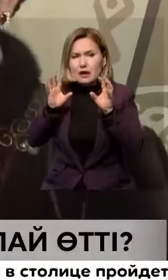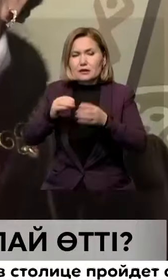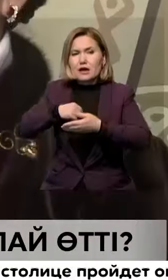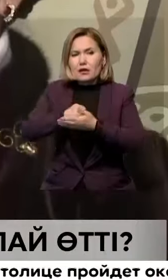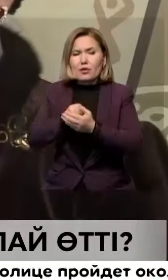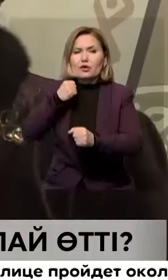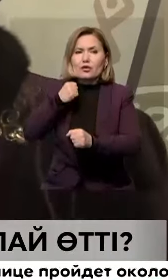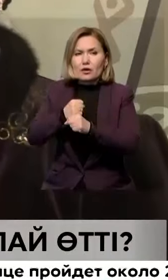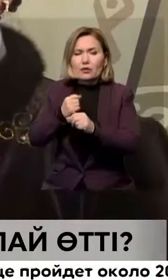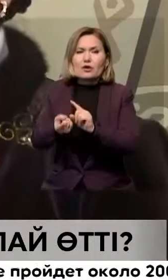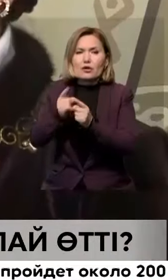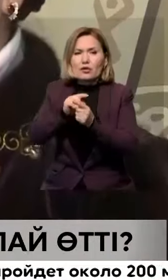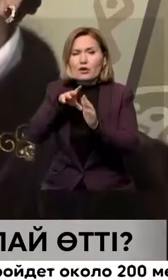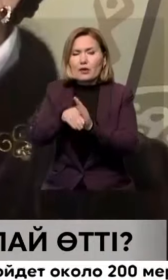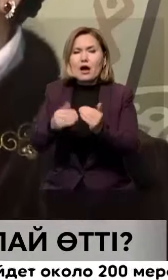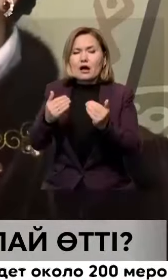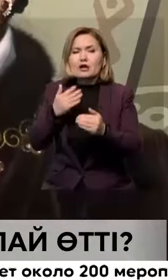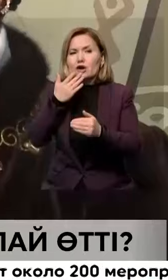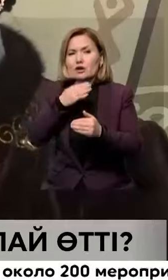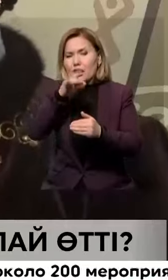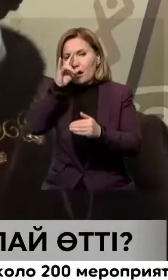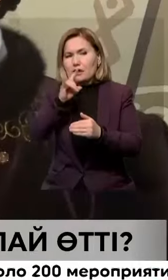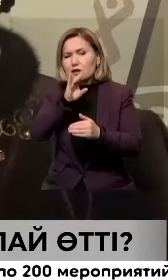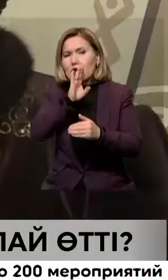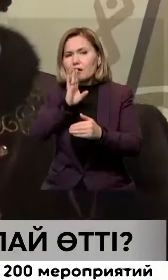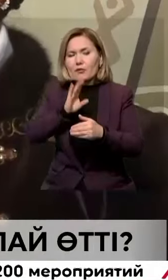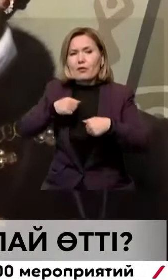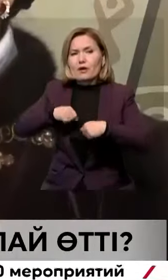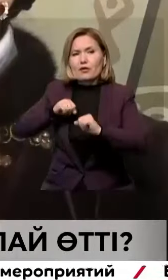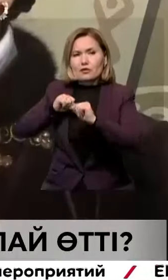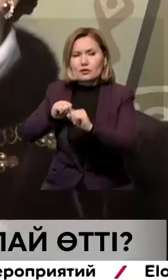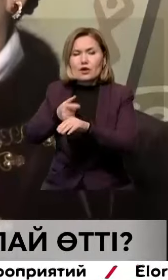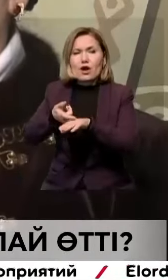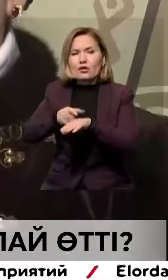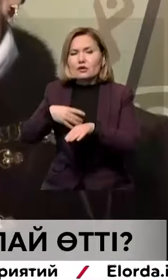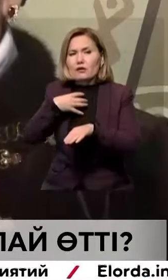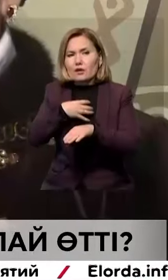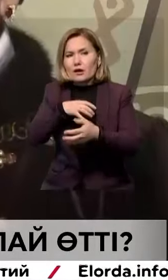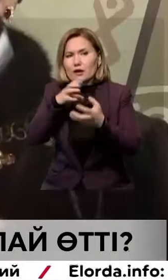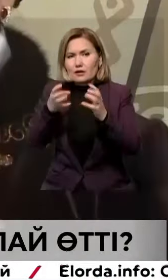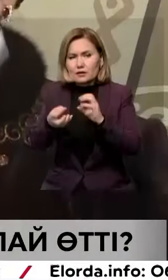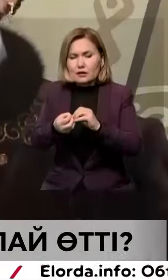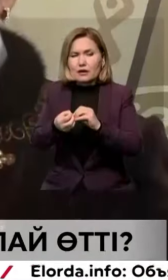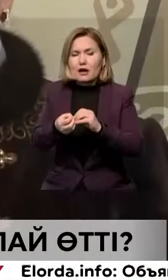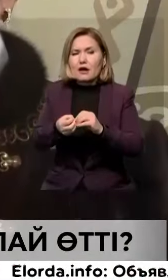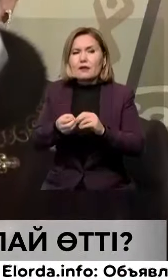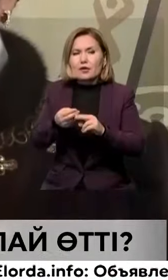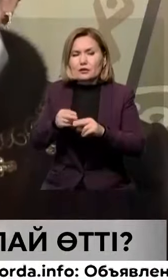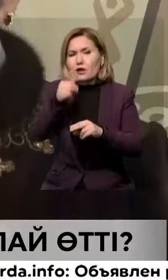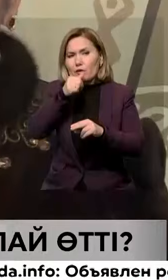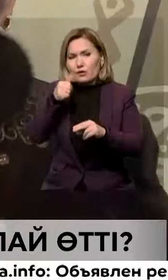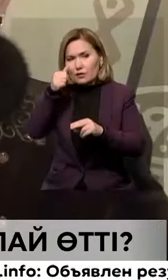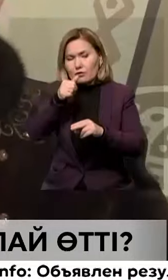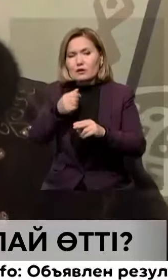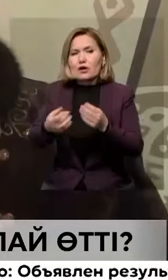арқылы, заңды өзгерту арқылы қазіргі ұлттық құрылтай аясында көтерілген мәселелер осы былтыр көтердік